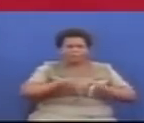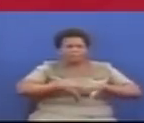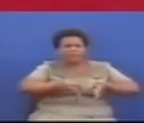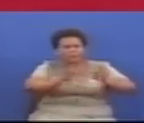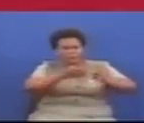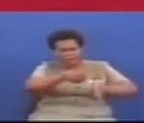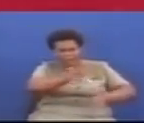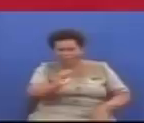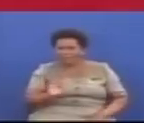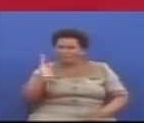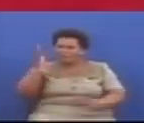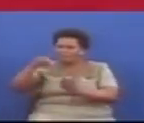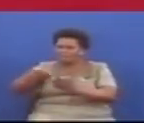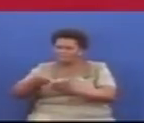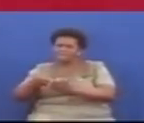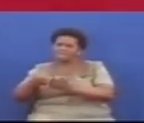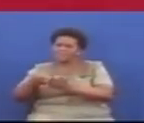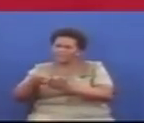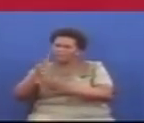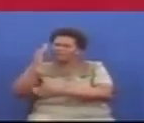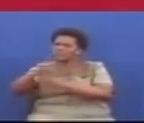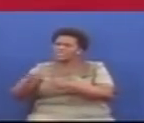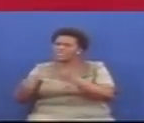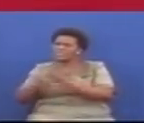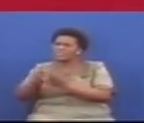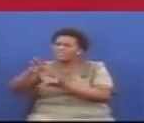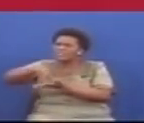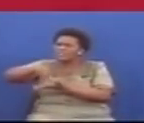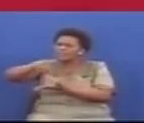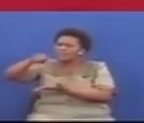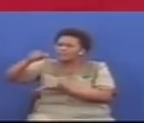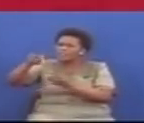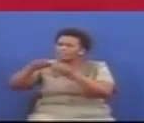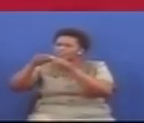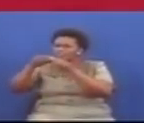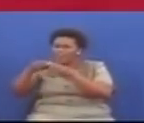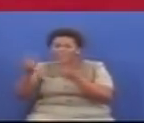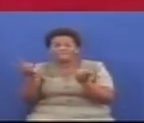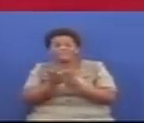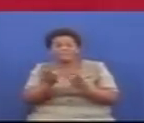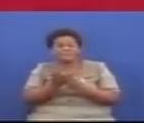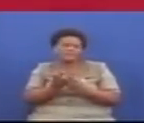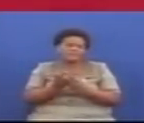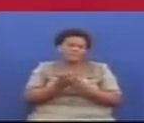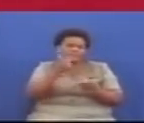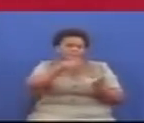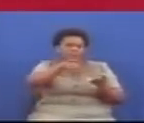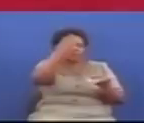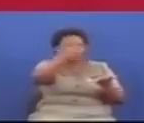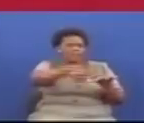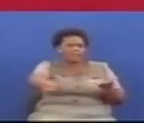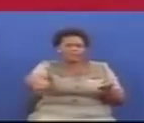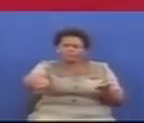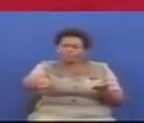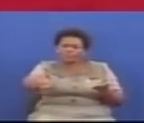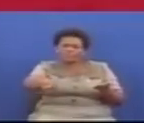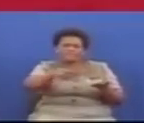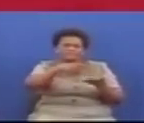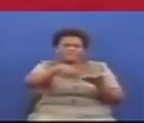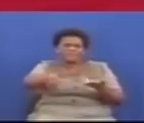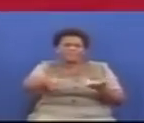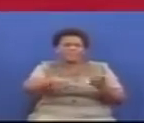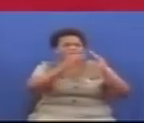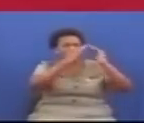kwenda usanifu wa tabaka la saruji CM, kucheleweshwa kwa malipo ya fidia pamoja na mvua nyingi zilizonyesha wakati wa ujenzi